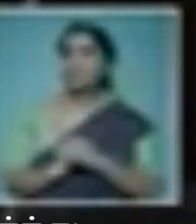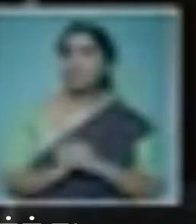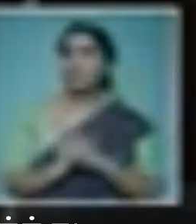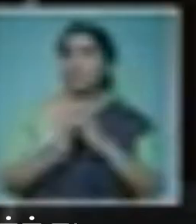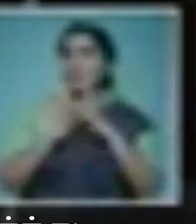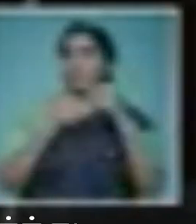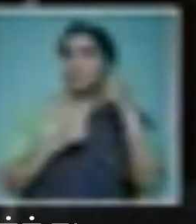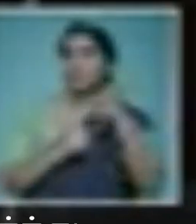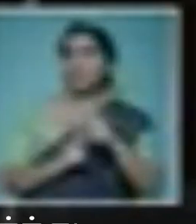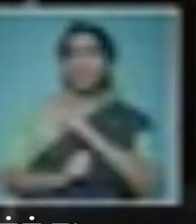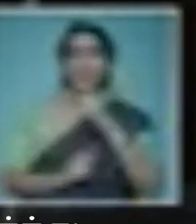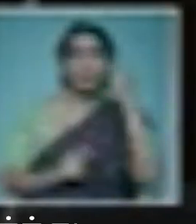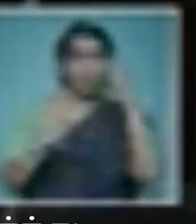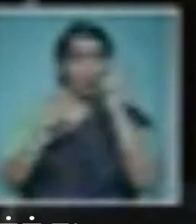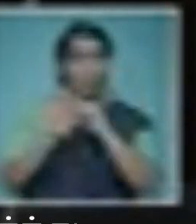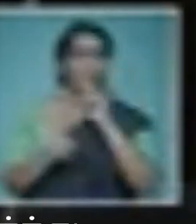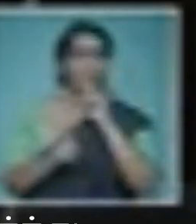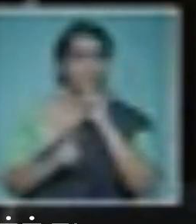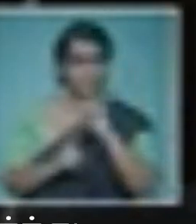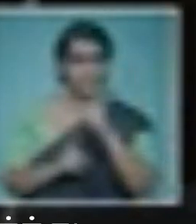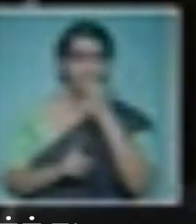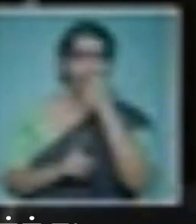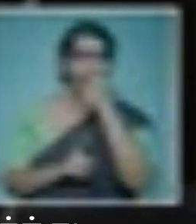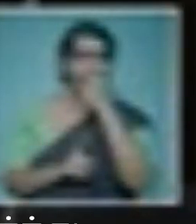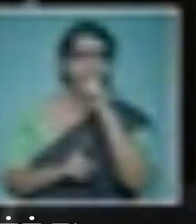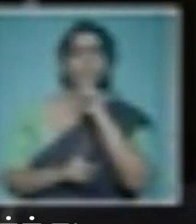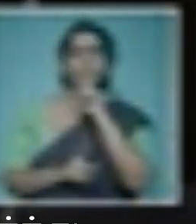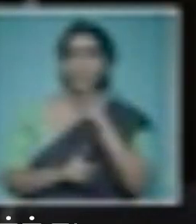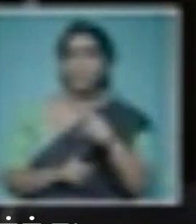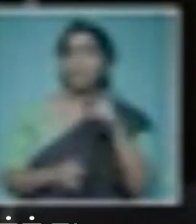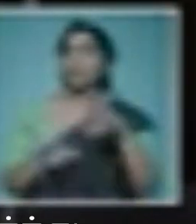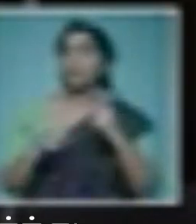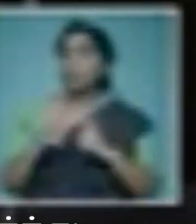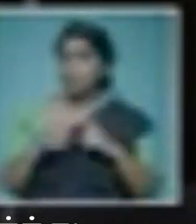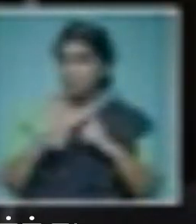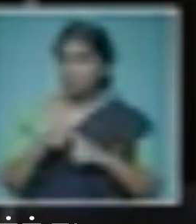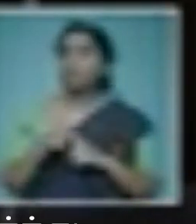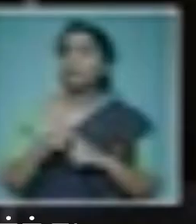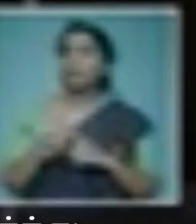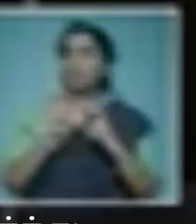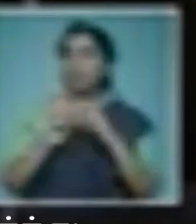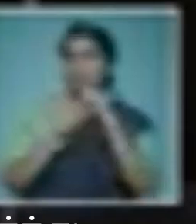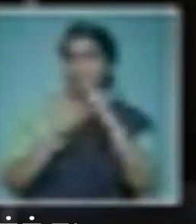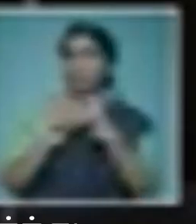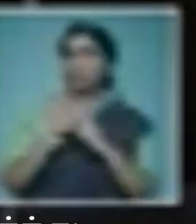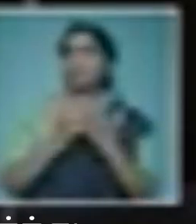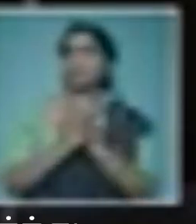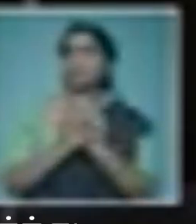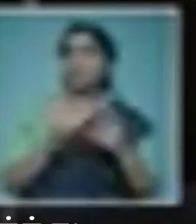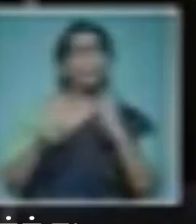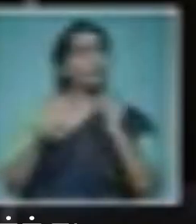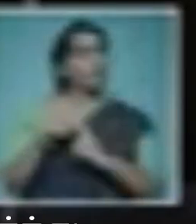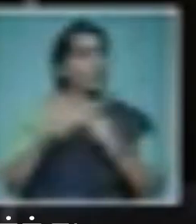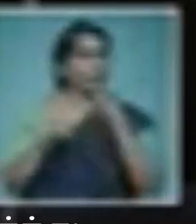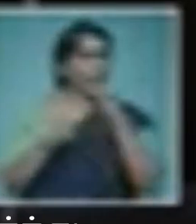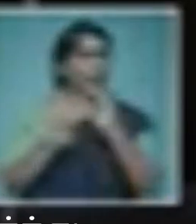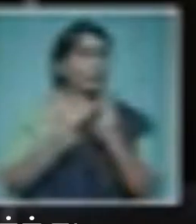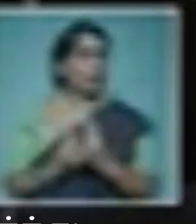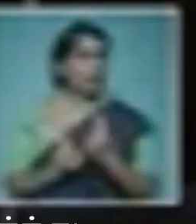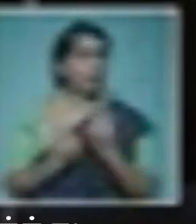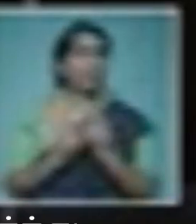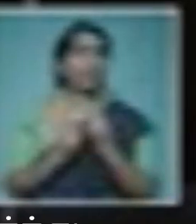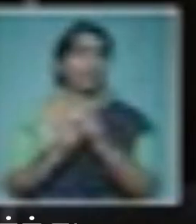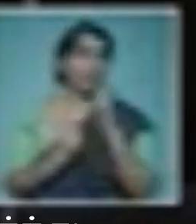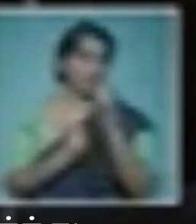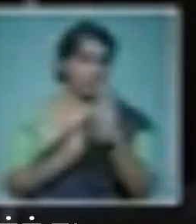குறிப்பிட்டிருந்தார் அதாவது ஒரு இந்த பிரச்சனைக்கான தீர்வு இந்த நாட்டிலே உடனடியாக நடைபெற வேண்டும் என்று அந்த தீர்விலே நான் ஒரு